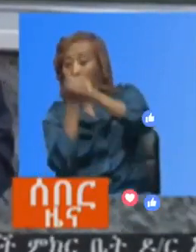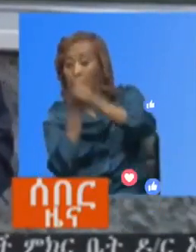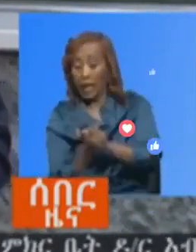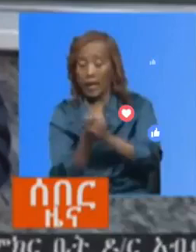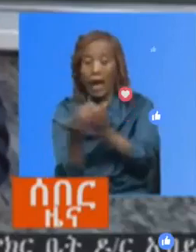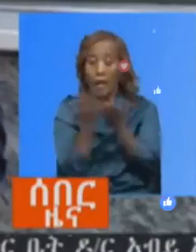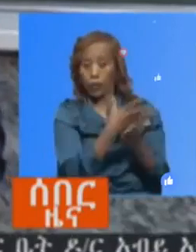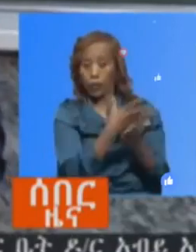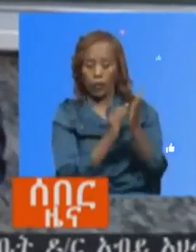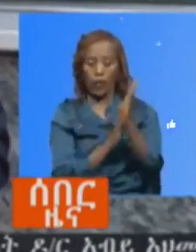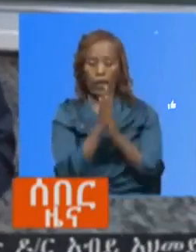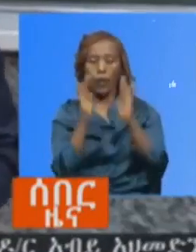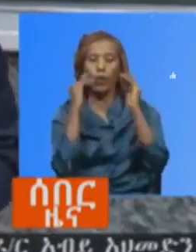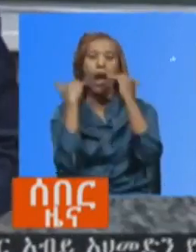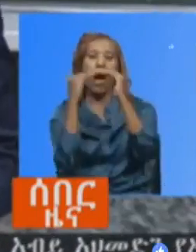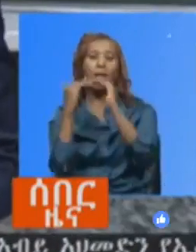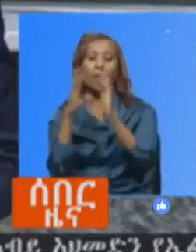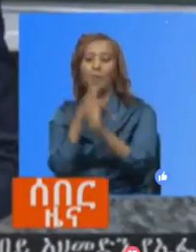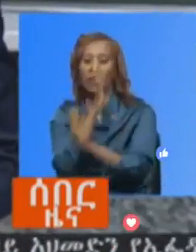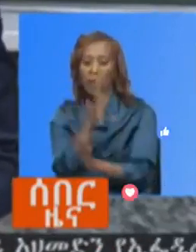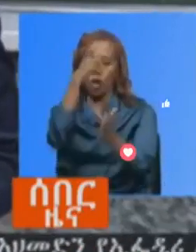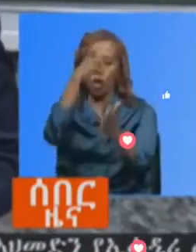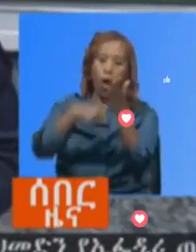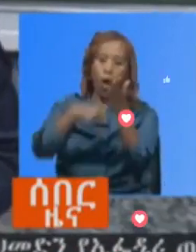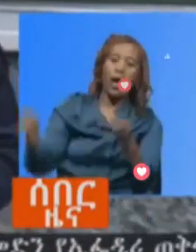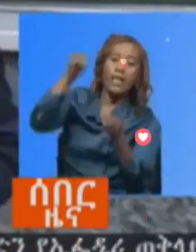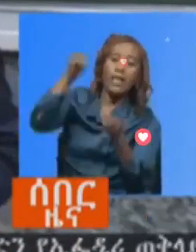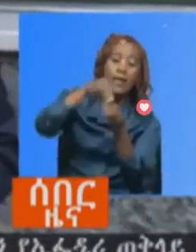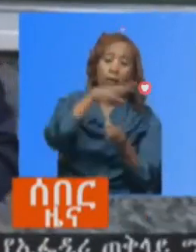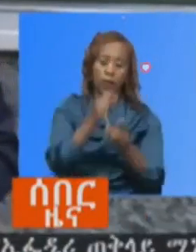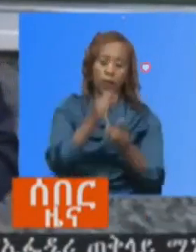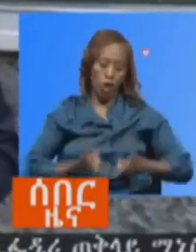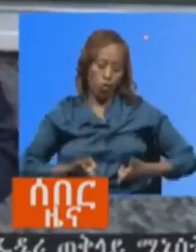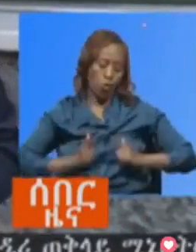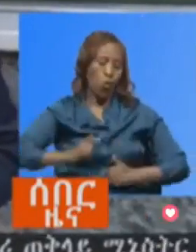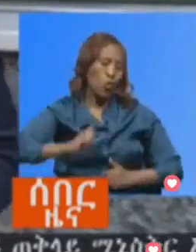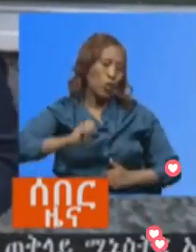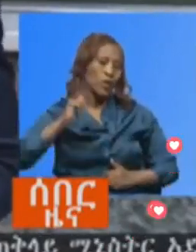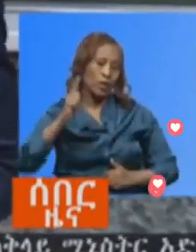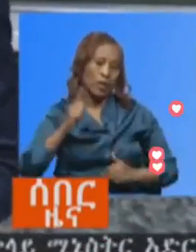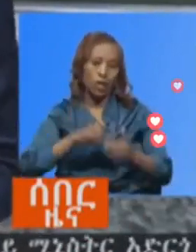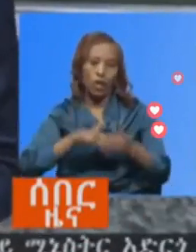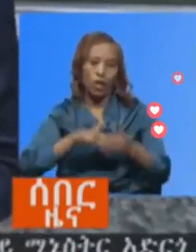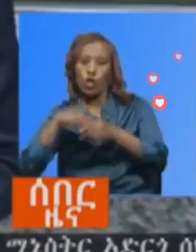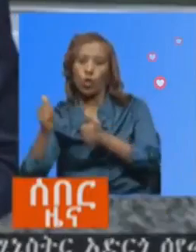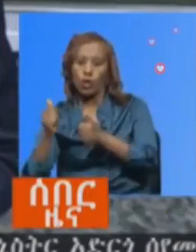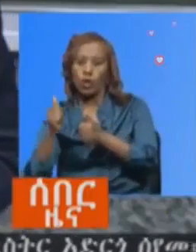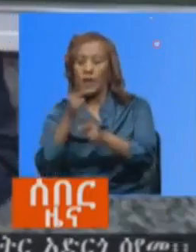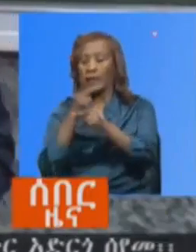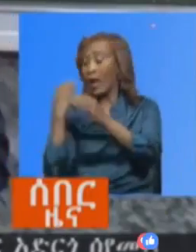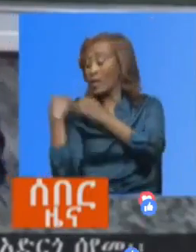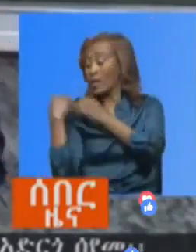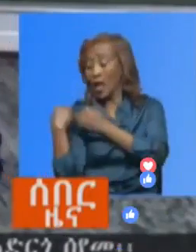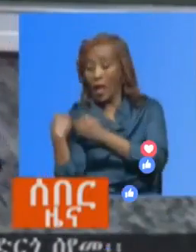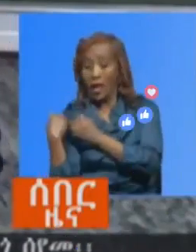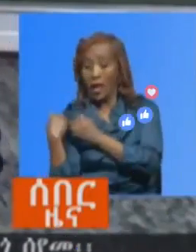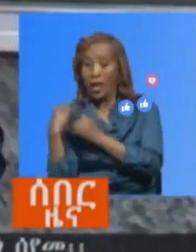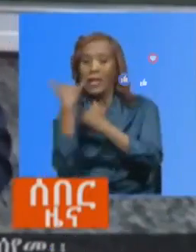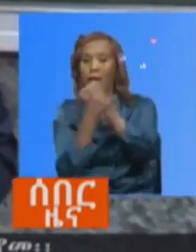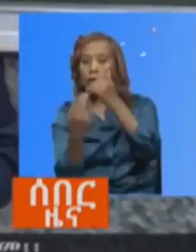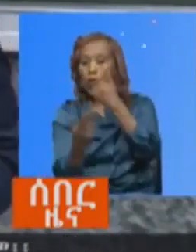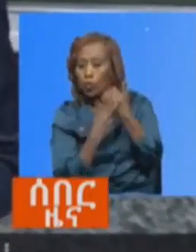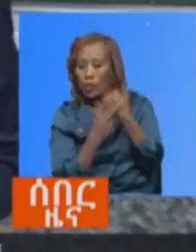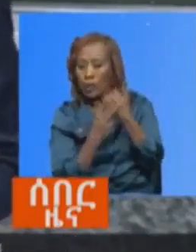ፍላጎት አለመመጣጠን፣ የዋጋ ንረትና ኑሮ ውድነት፣ የውጭ ዕዳ ጫናና የሀገር ውስጥ ቁጠባና